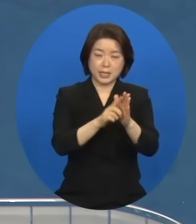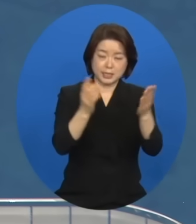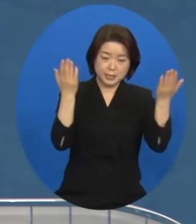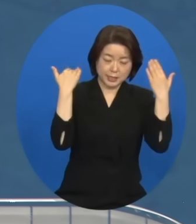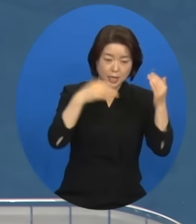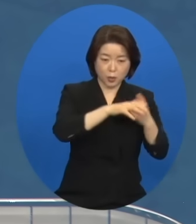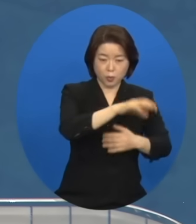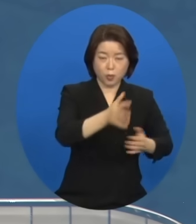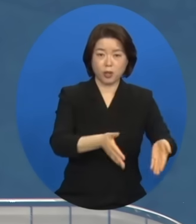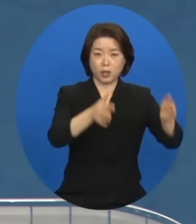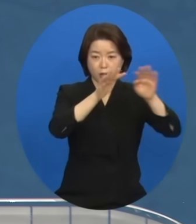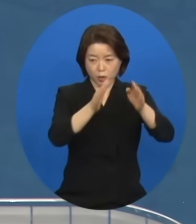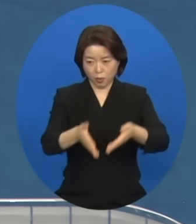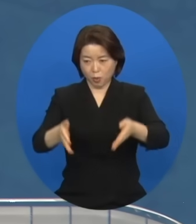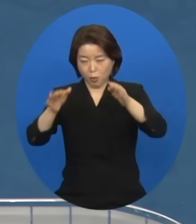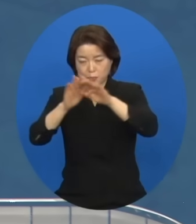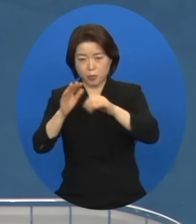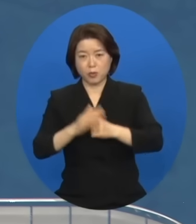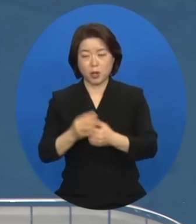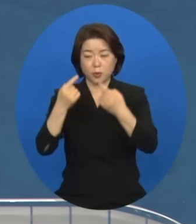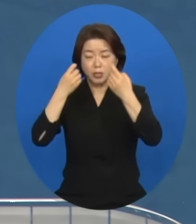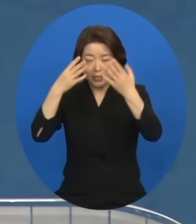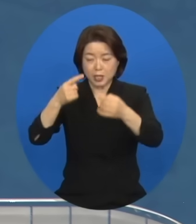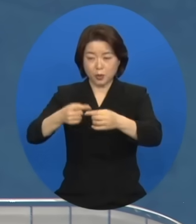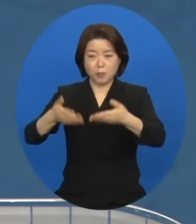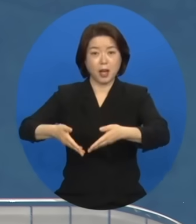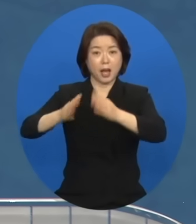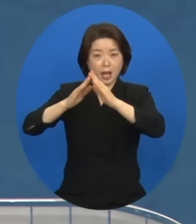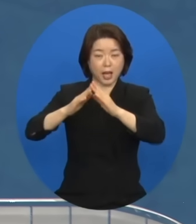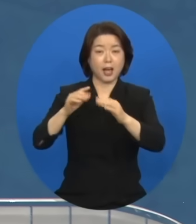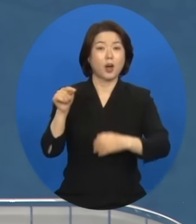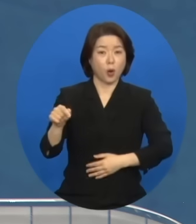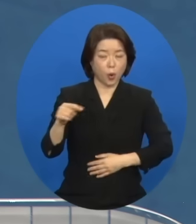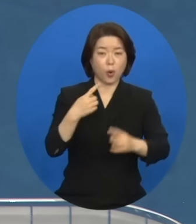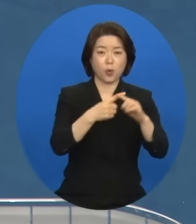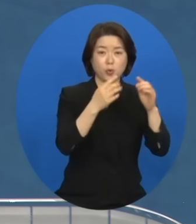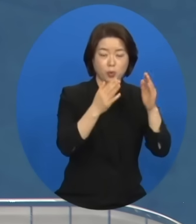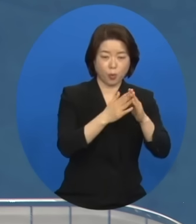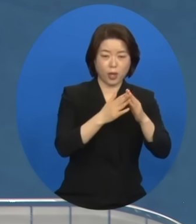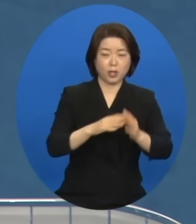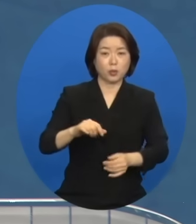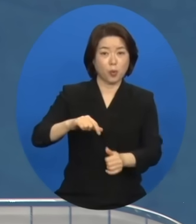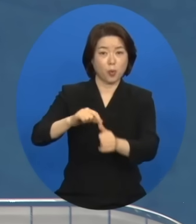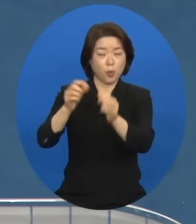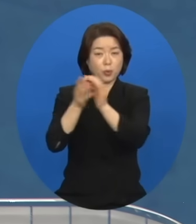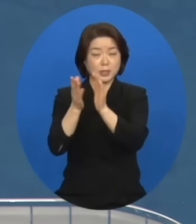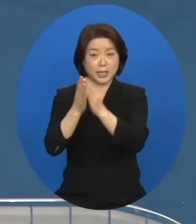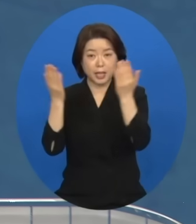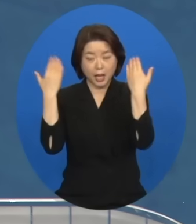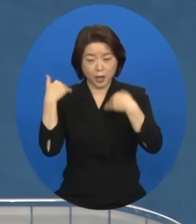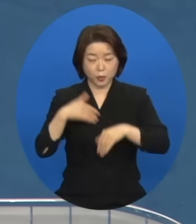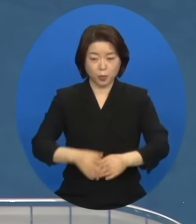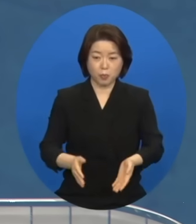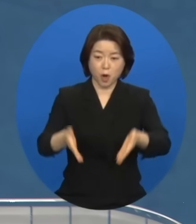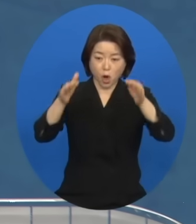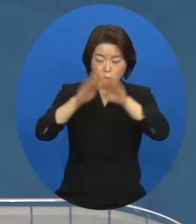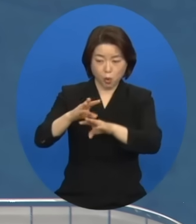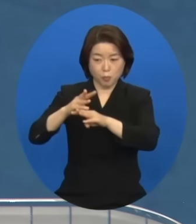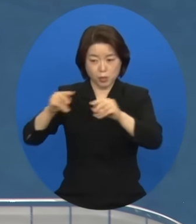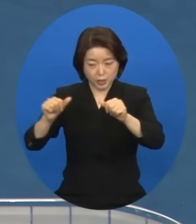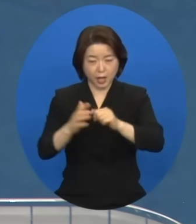건물들, 개척된 교회들, 호산나 스쿨의 동상과 부동산, 그리고 신학생들과